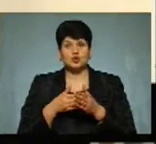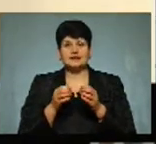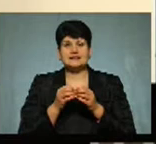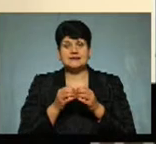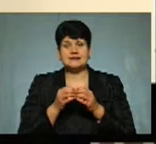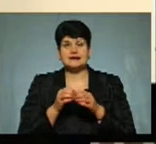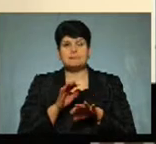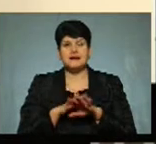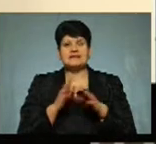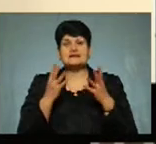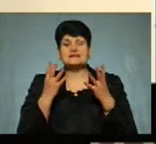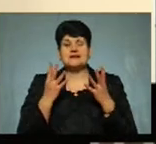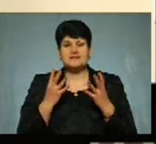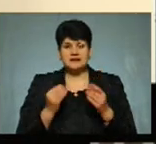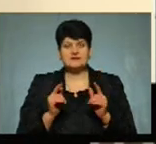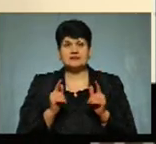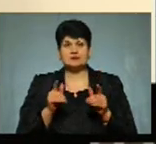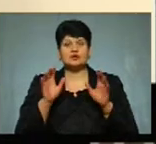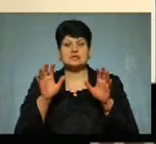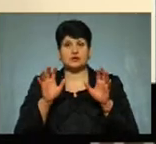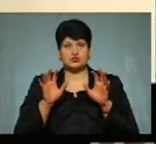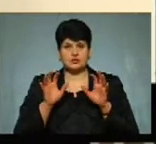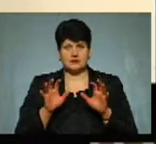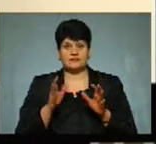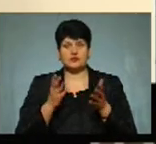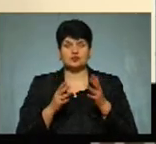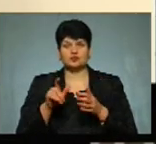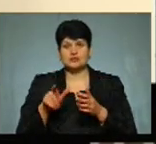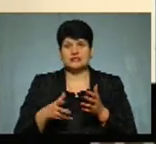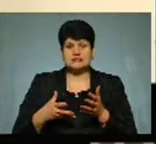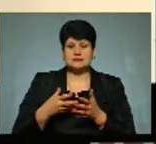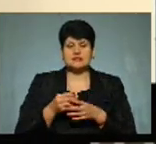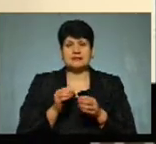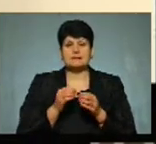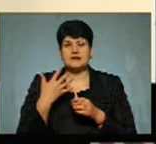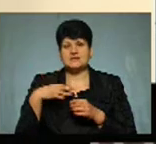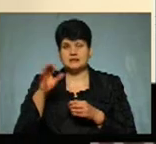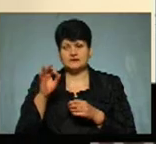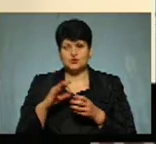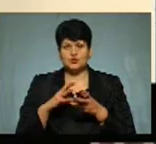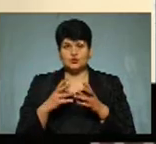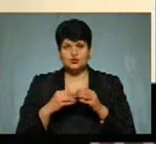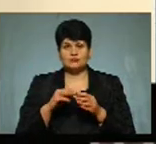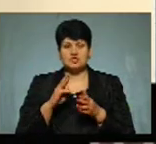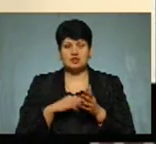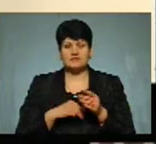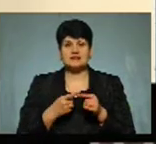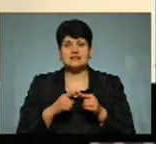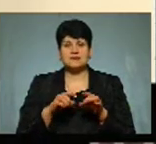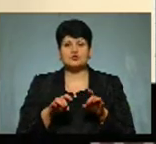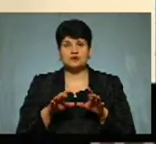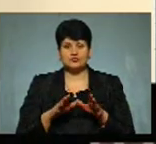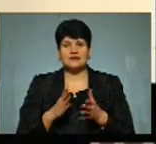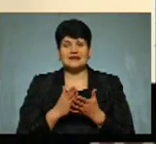До 10 банківських днів, відповідно до законодавства, якщо людина сплатила 50% від суми штрафу, така постанова